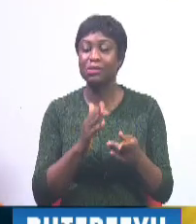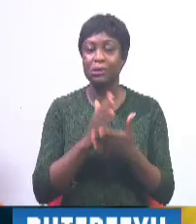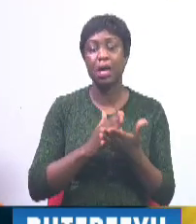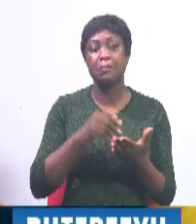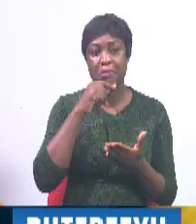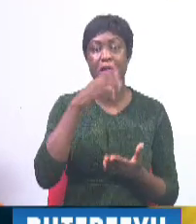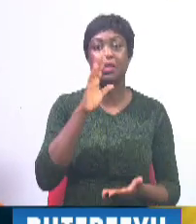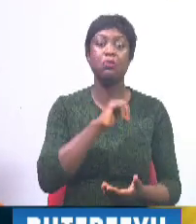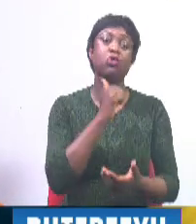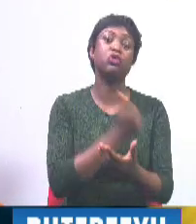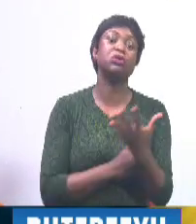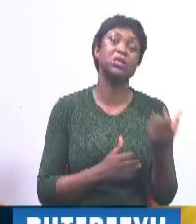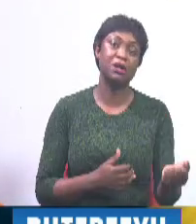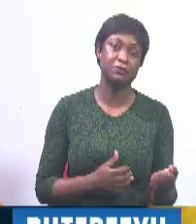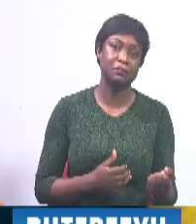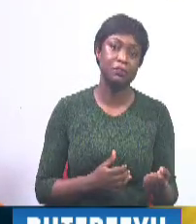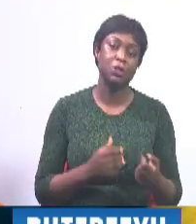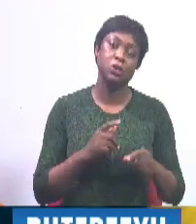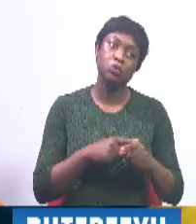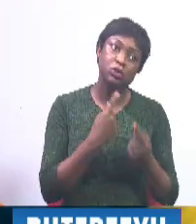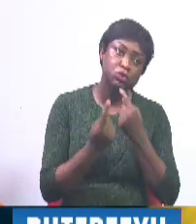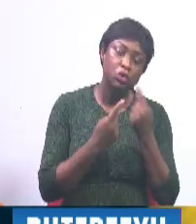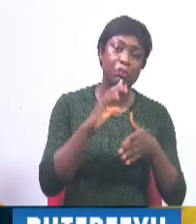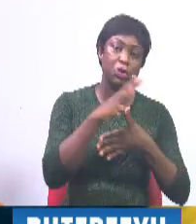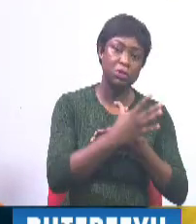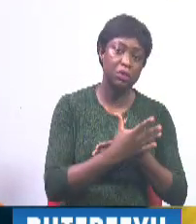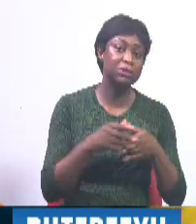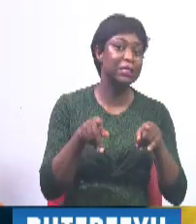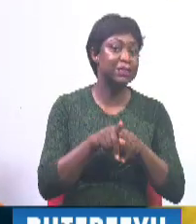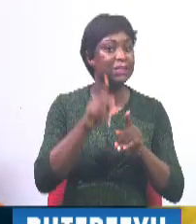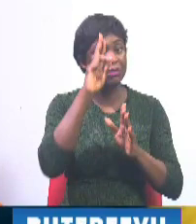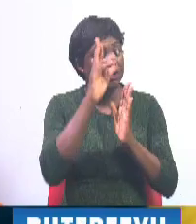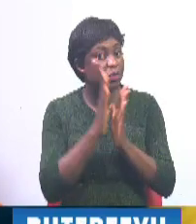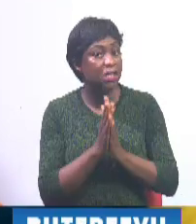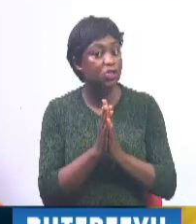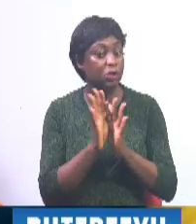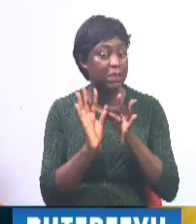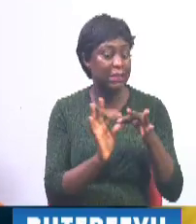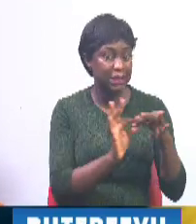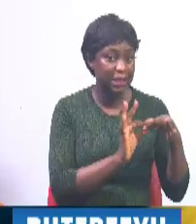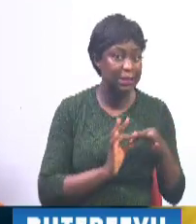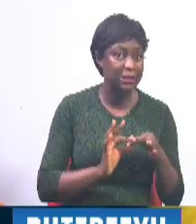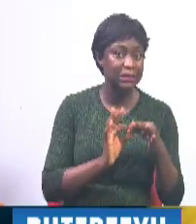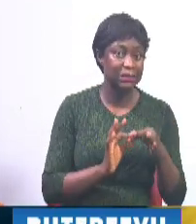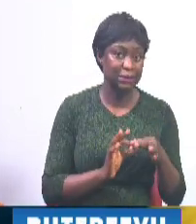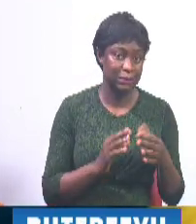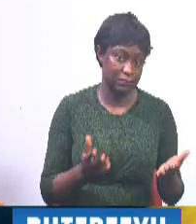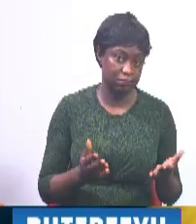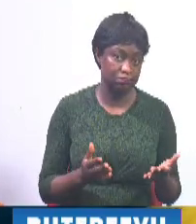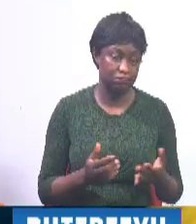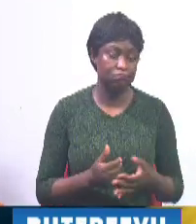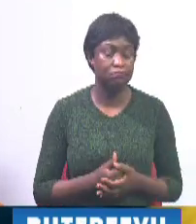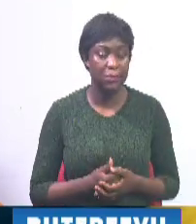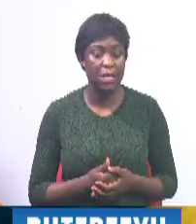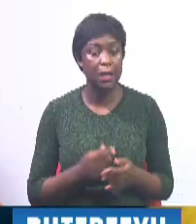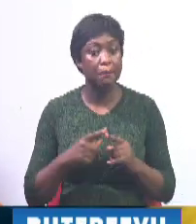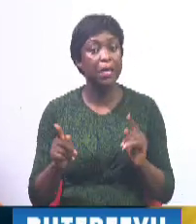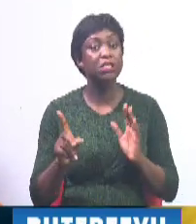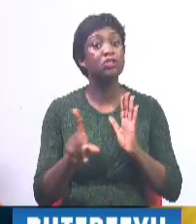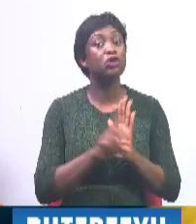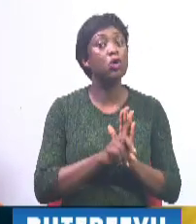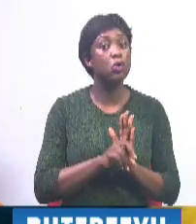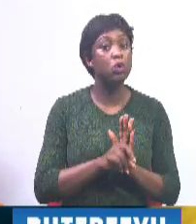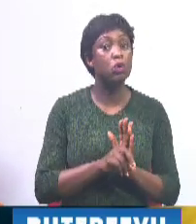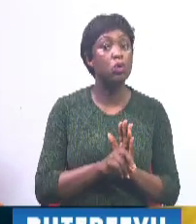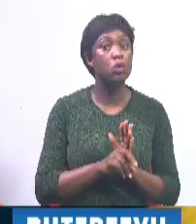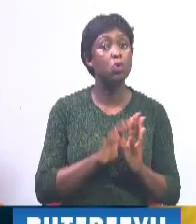ku buwangwa eddiini eyingira mu buwangwa yenzikiriza tukiriza mu nzikiriza tukiriza mu buwangwa naye mu mateeka tugamba nti